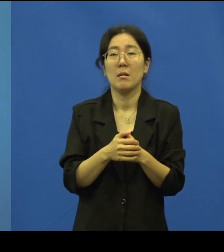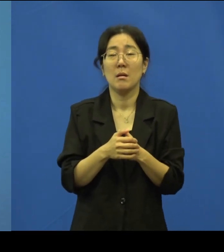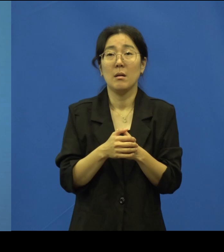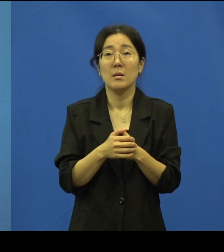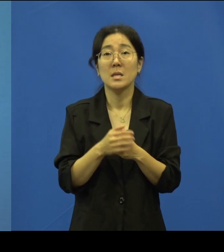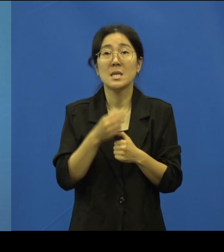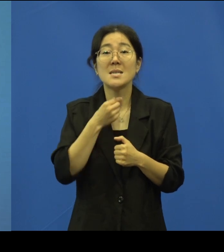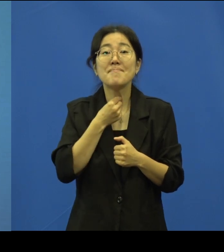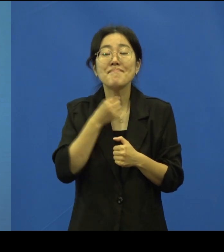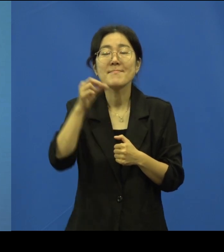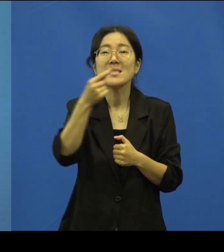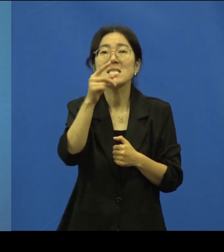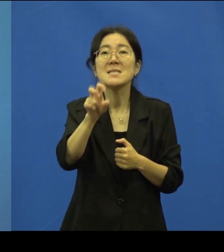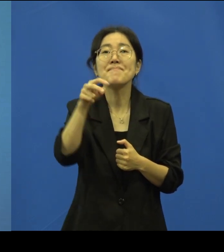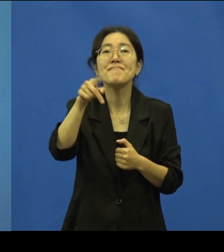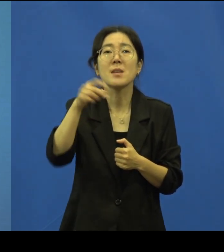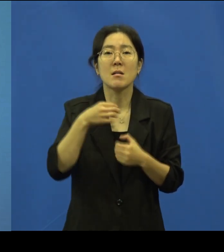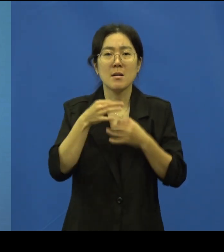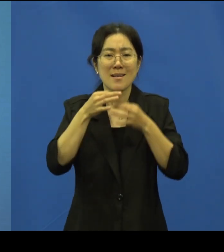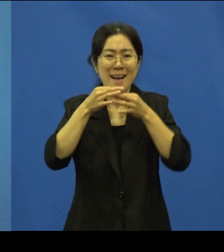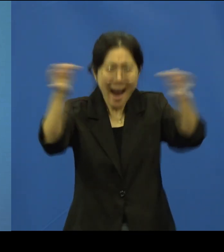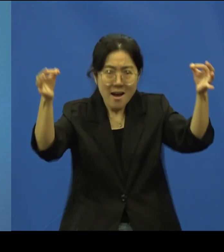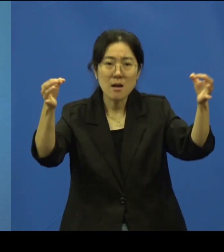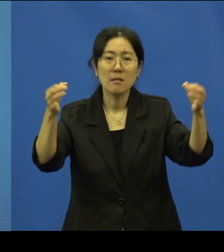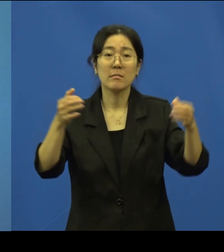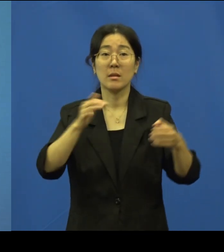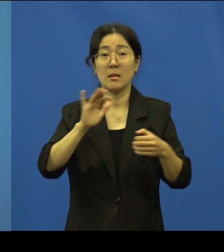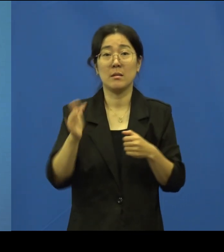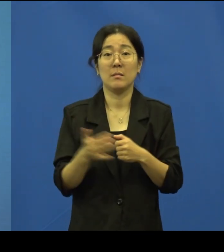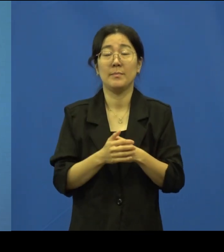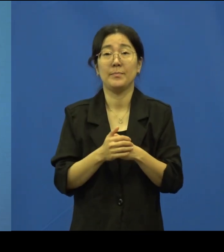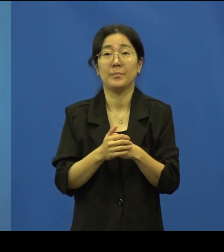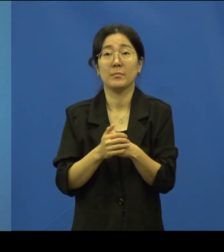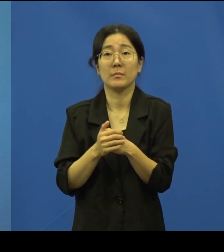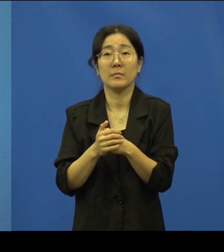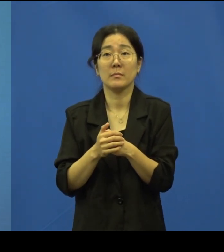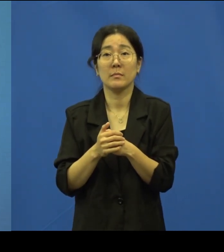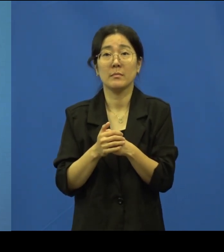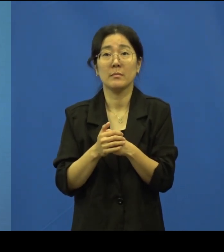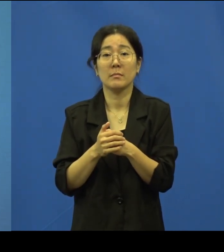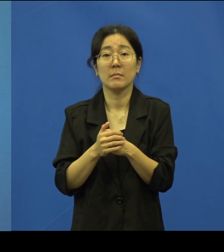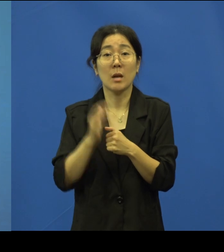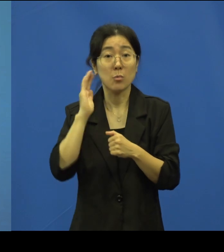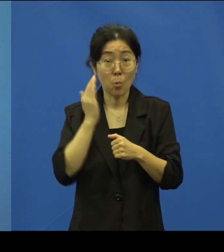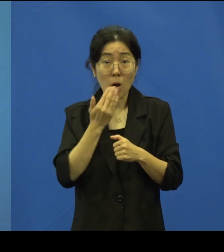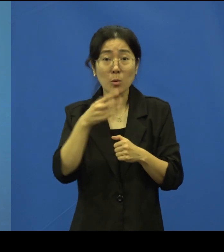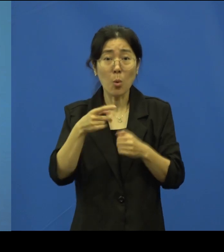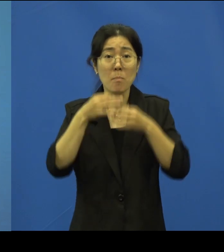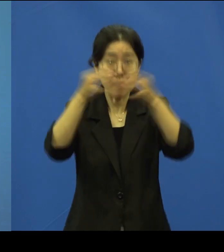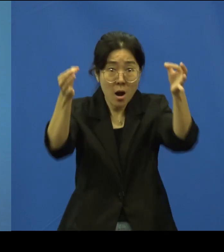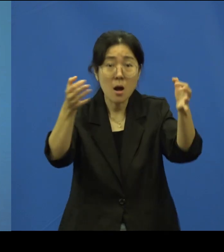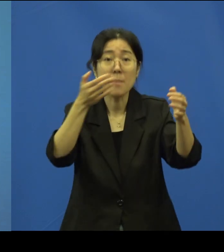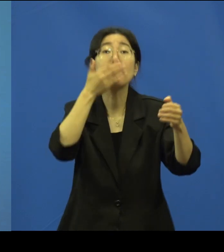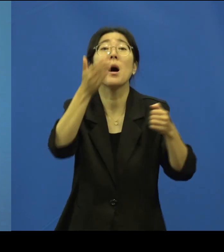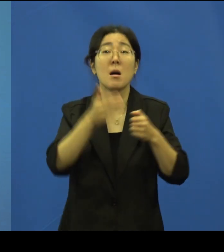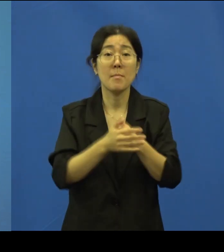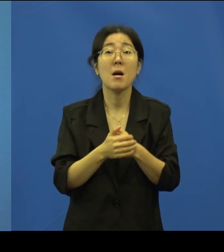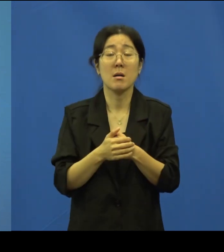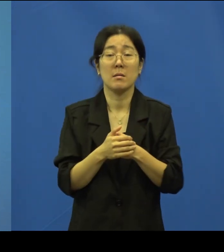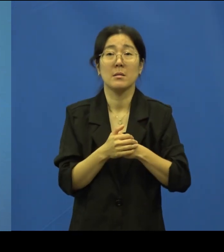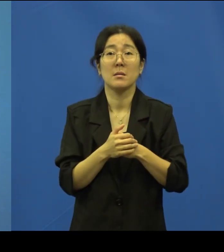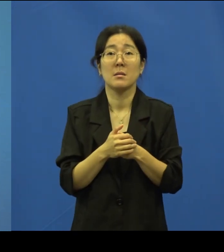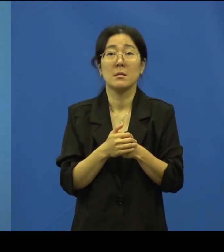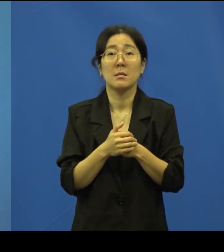그러나 음성으로 이렇게 되어 있습니다. 제가 언젠가 이 말씀이 묵상한테 확